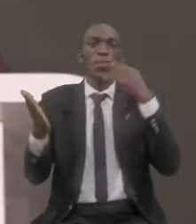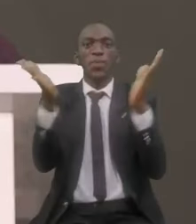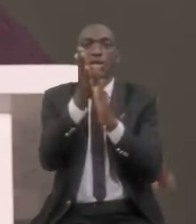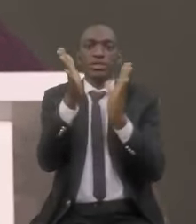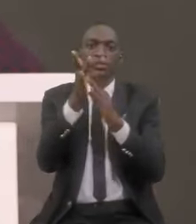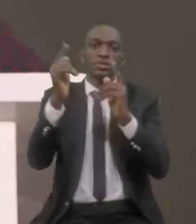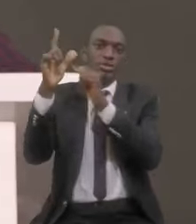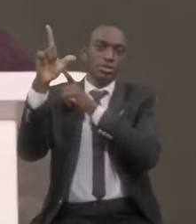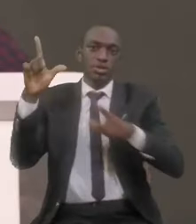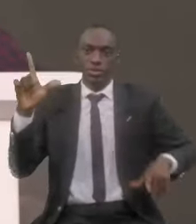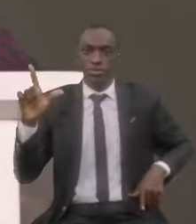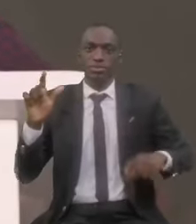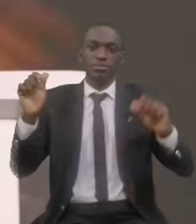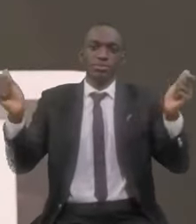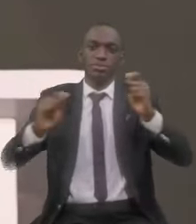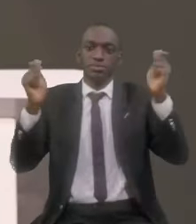Gloire à Dieu.